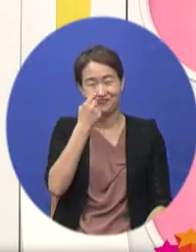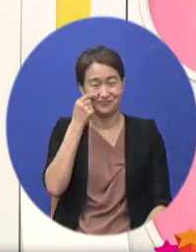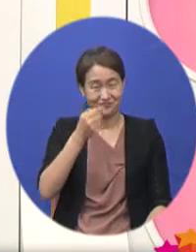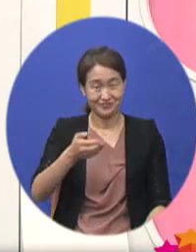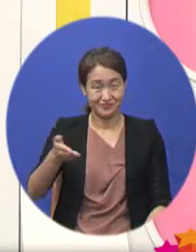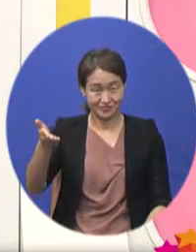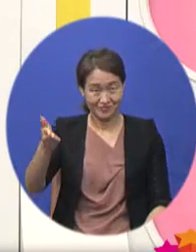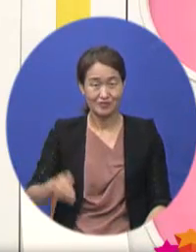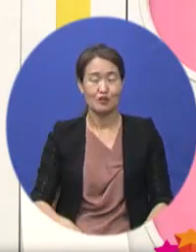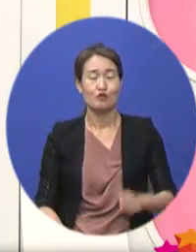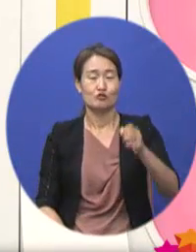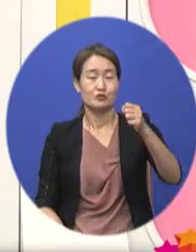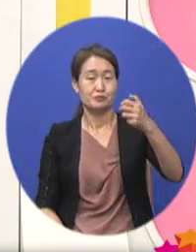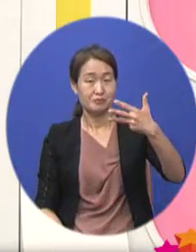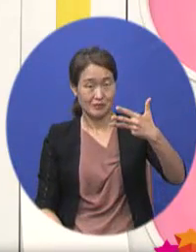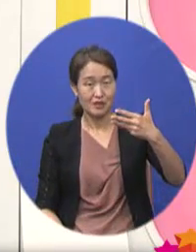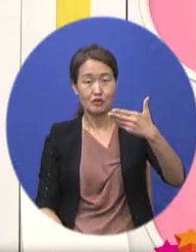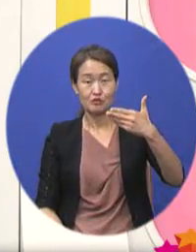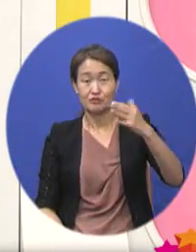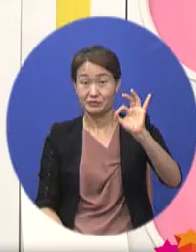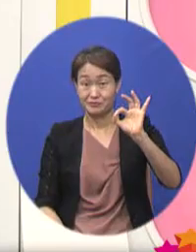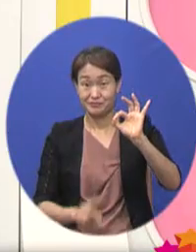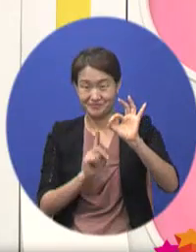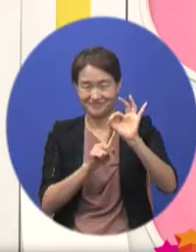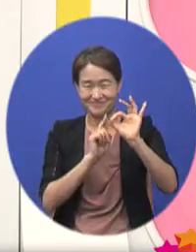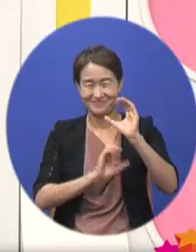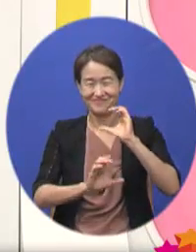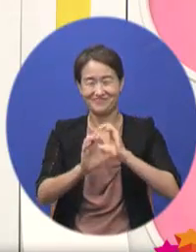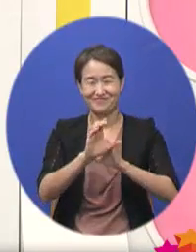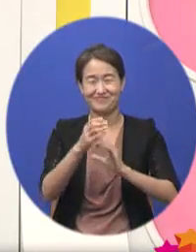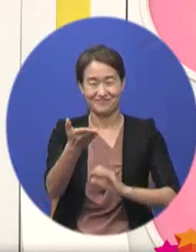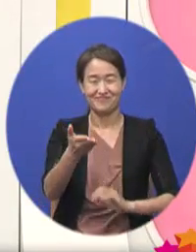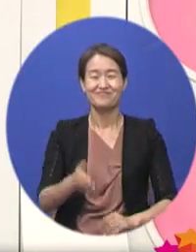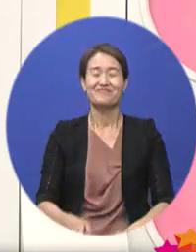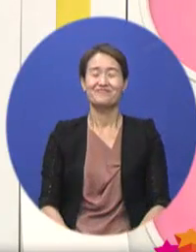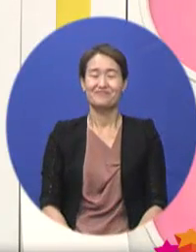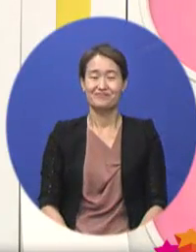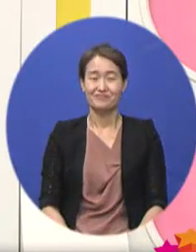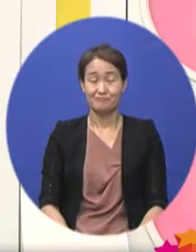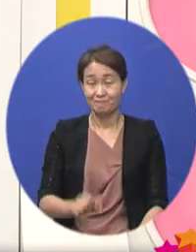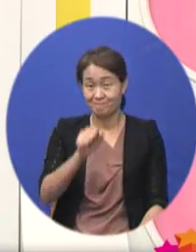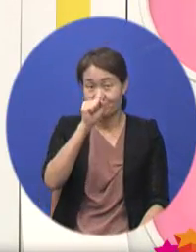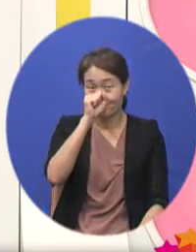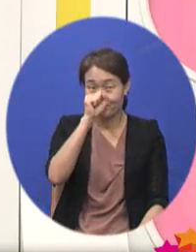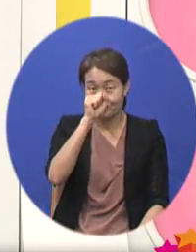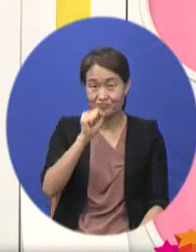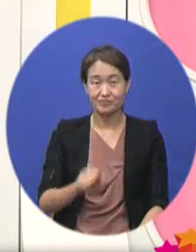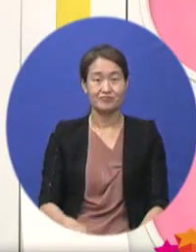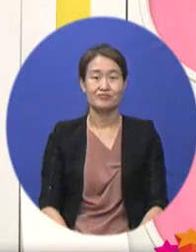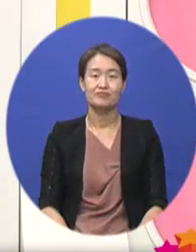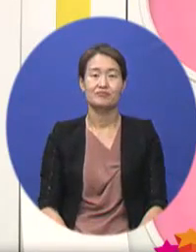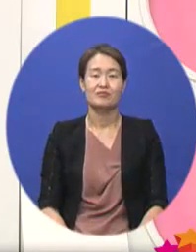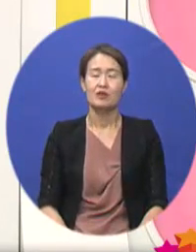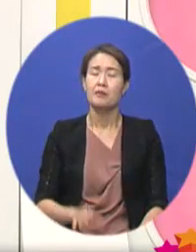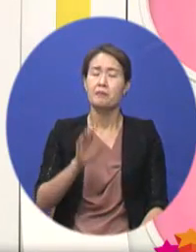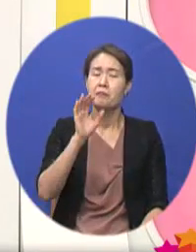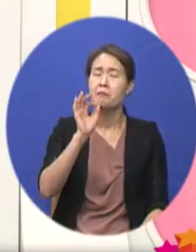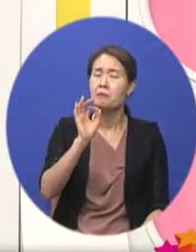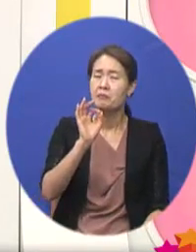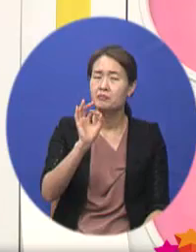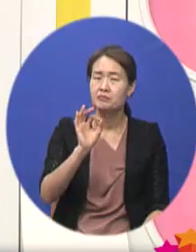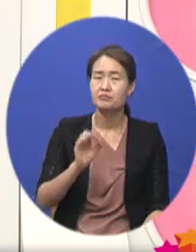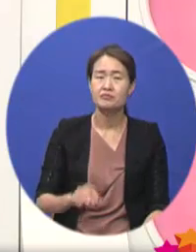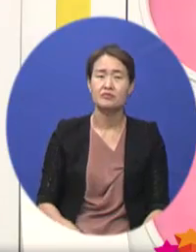점수는요? 9점, 8점, 9점, 보너스 10점 드릴게요. 아... 예, 좋습니다. 자, 이 흘러가면서